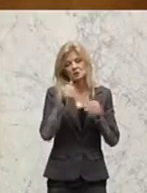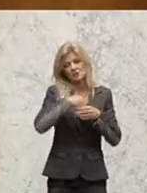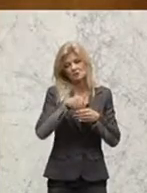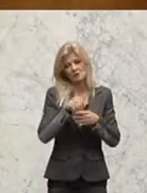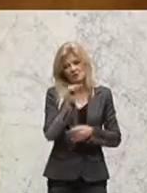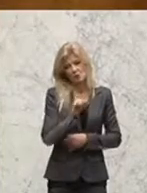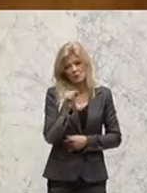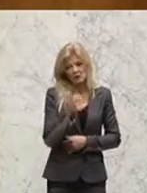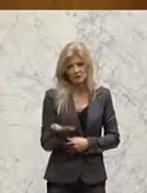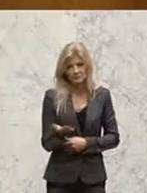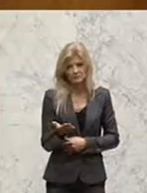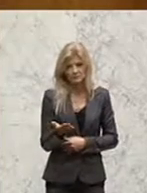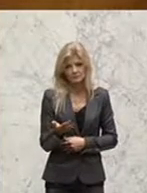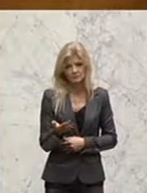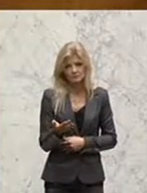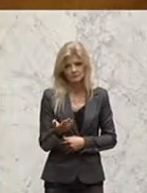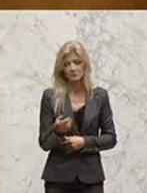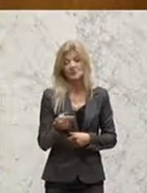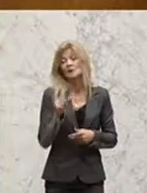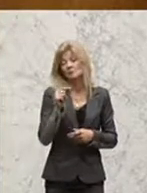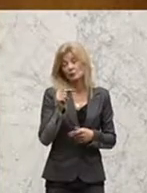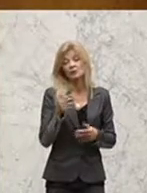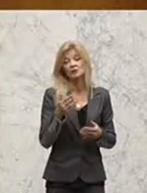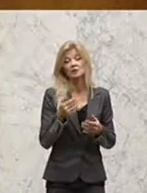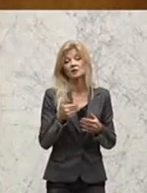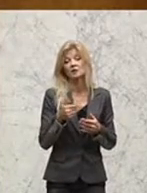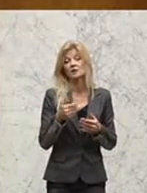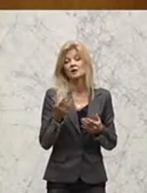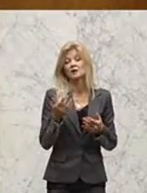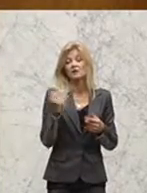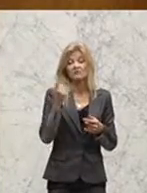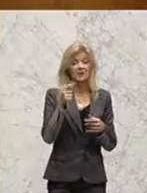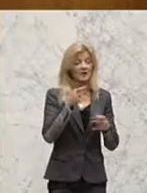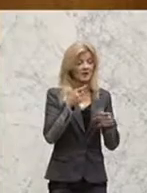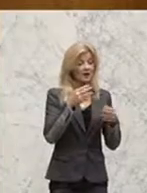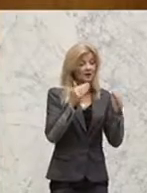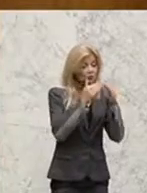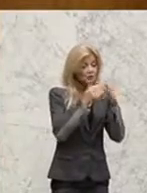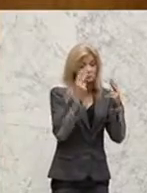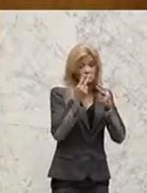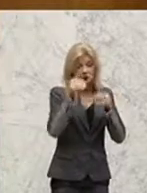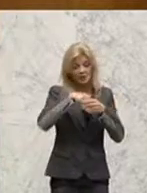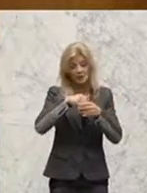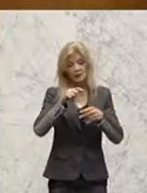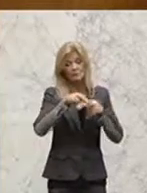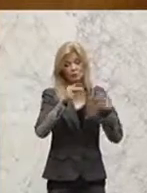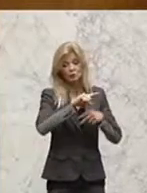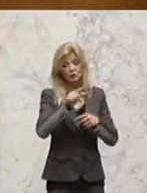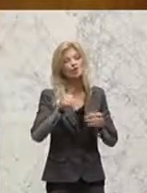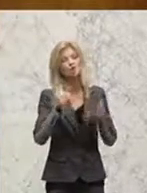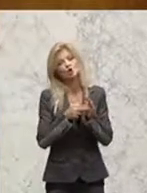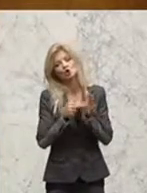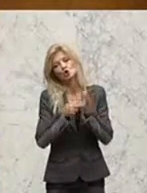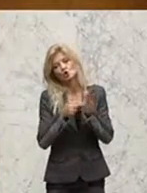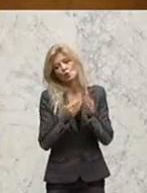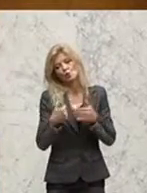Schieflage würde sich verstärken und die Herbergsuche in den Bundesländern würde sich noch intensiver